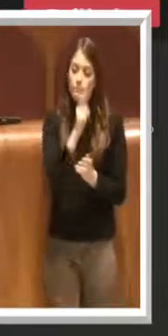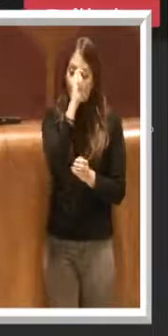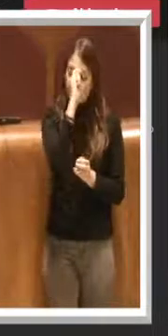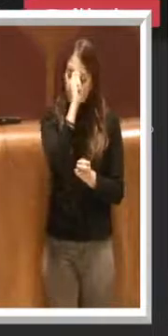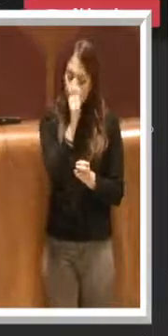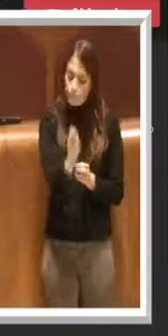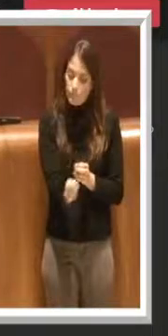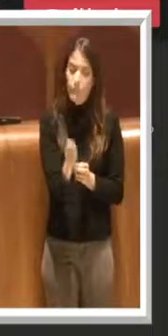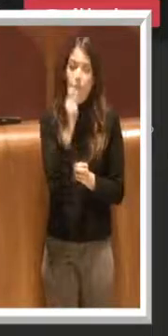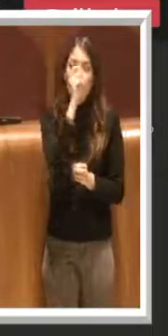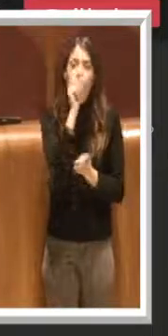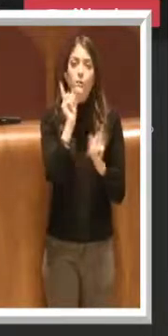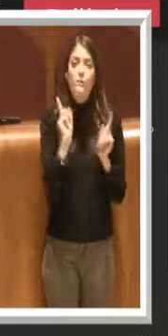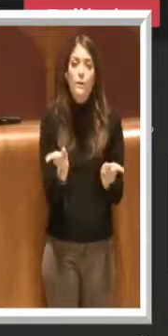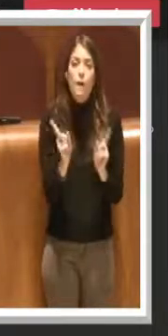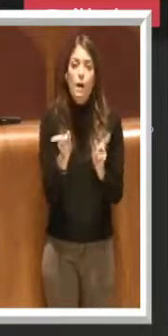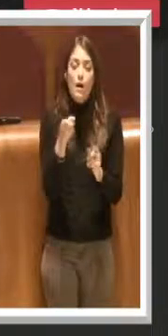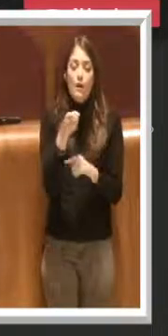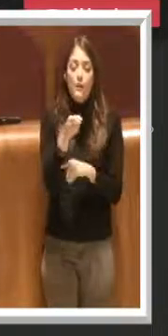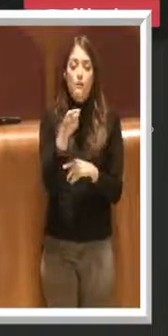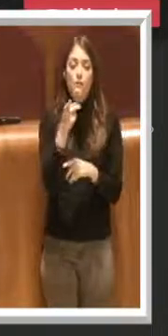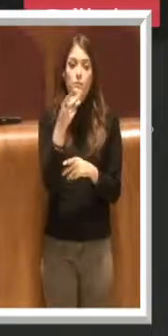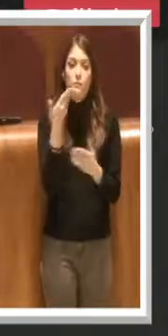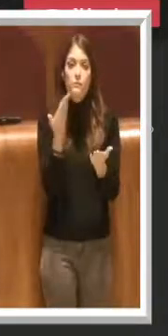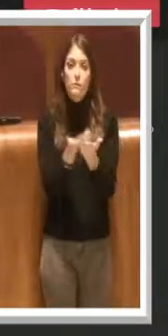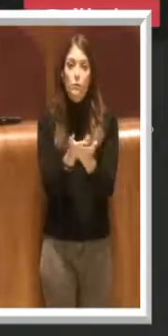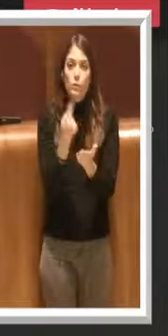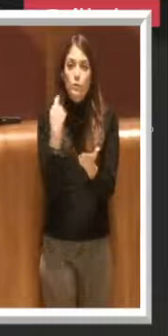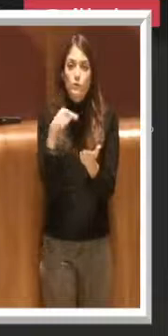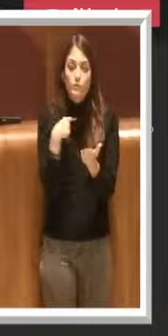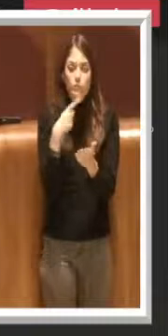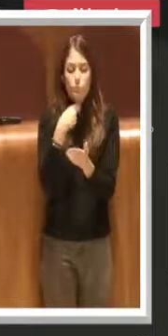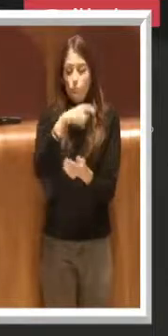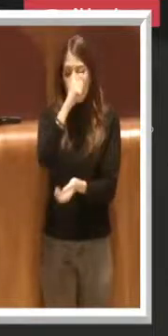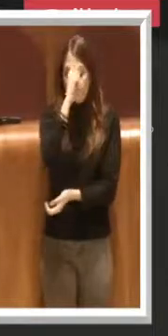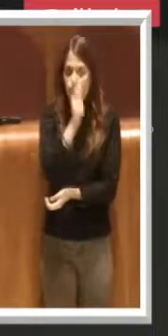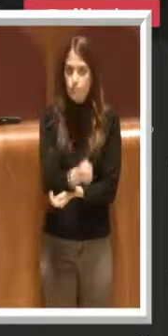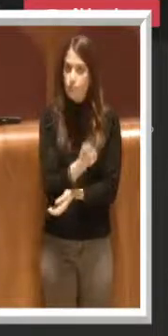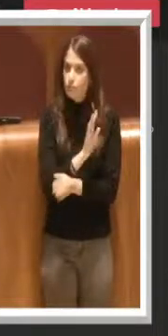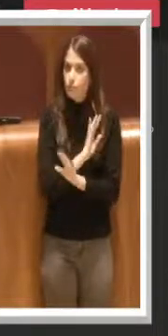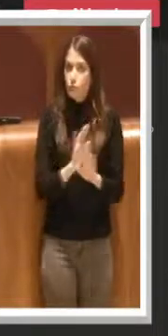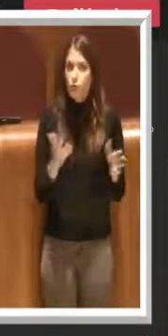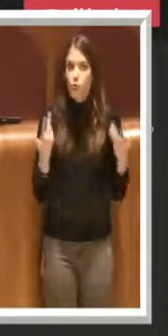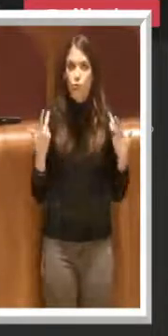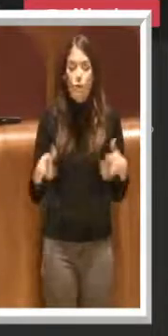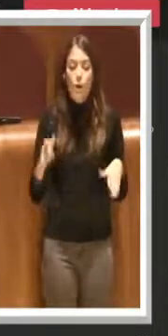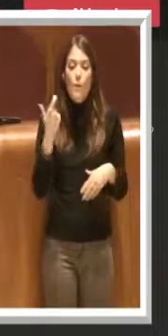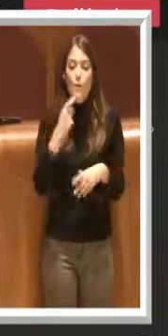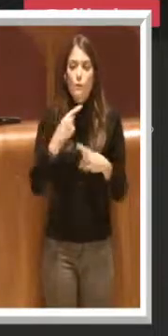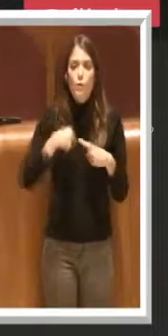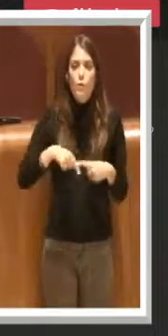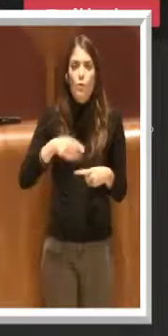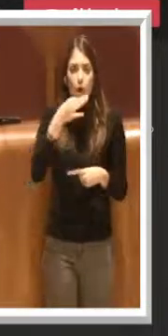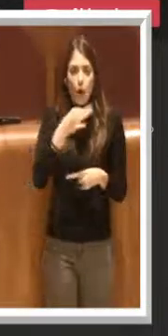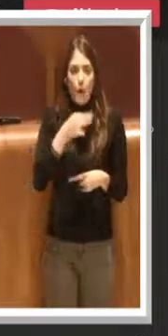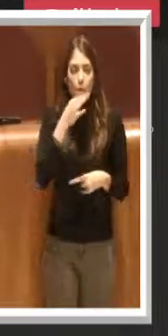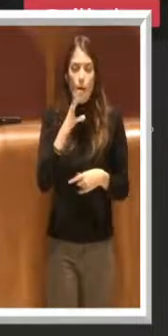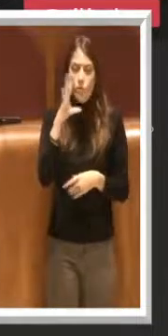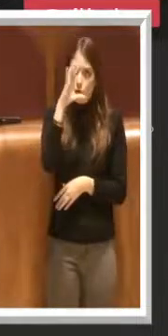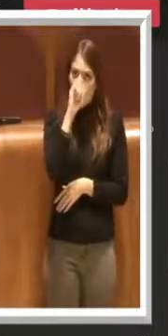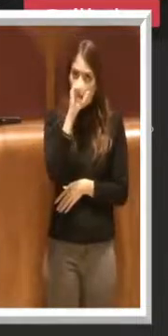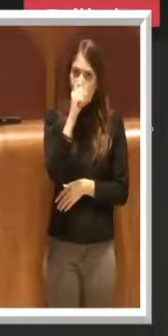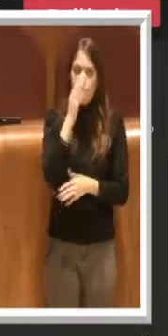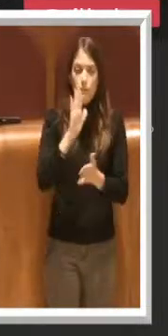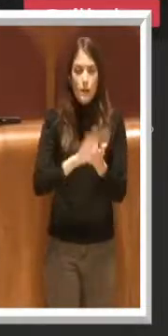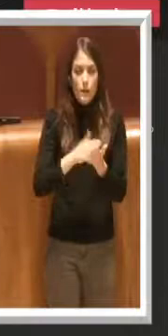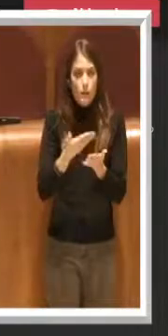rispetto nei confronti di una tale proposta, rispetto perché anche noi siamo capaci di comprenderne